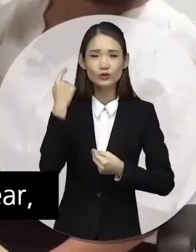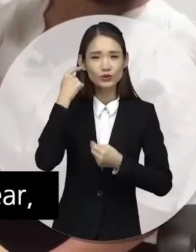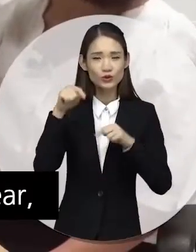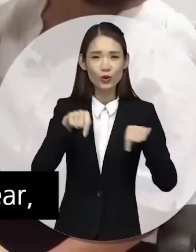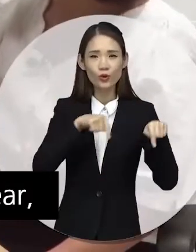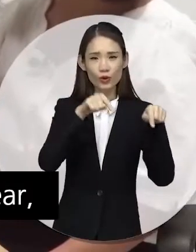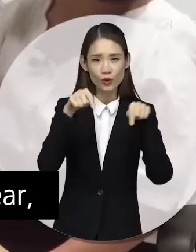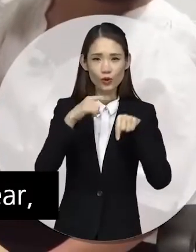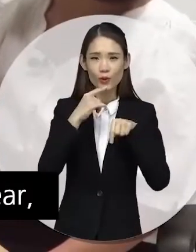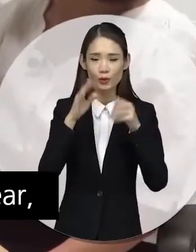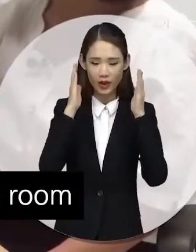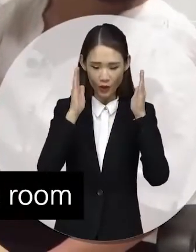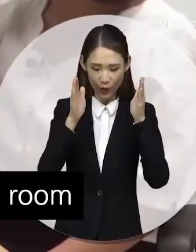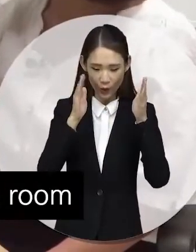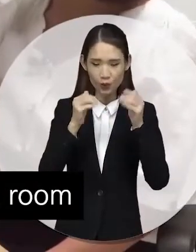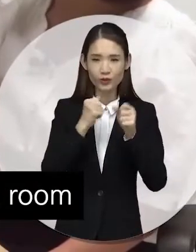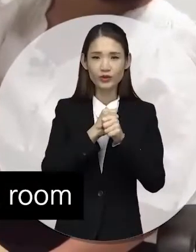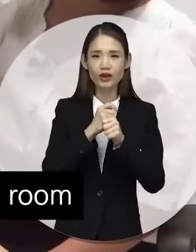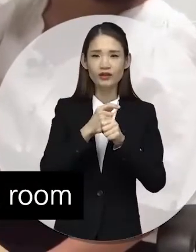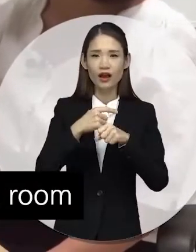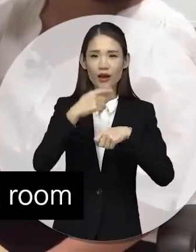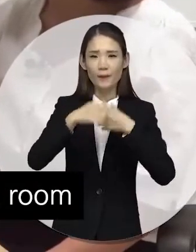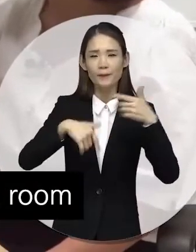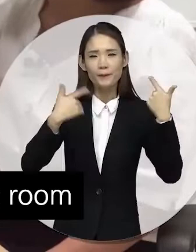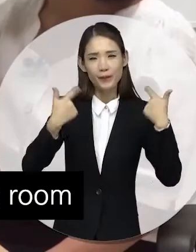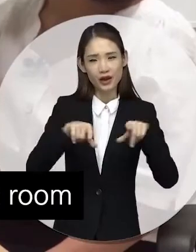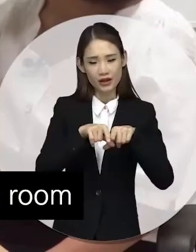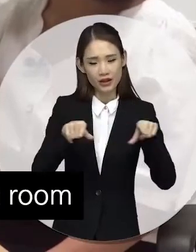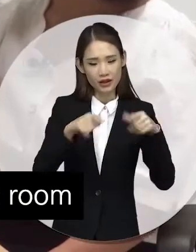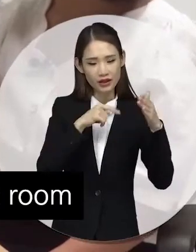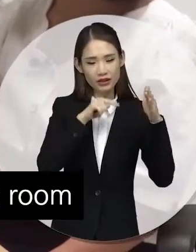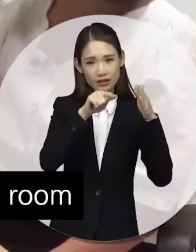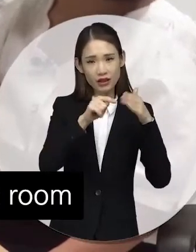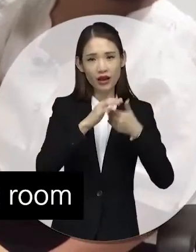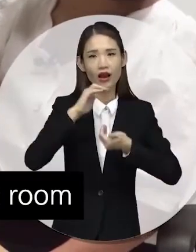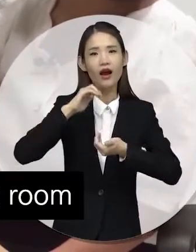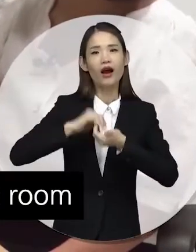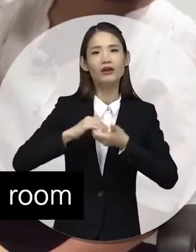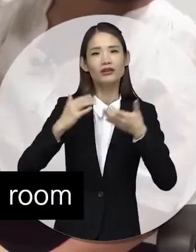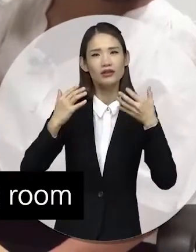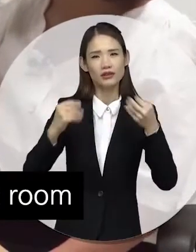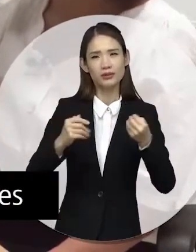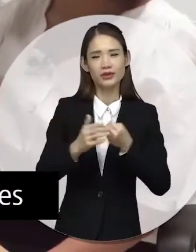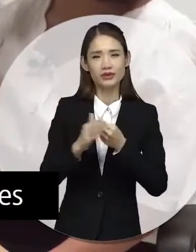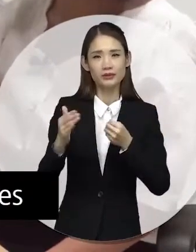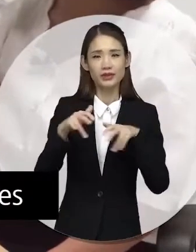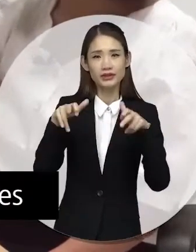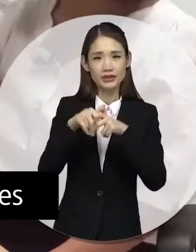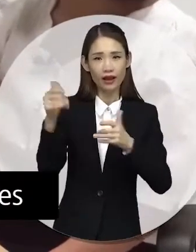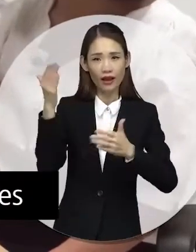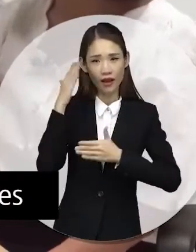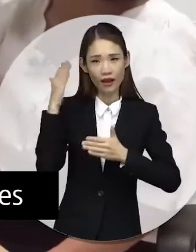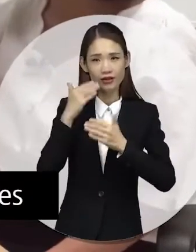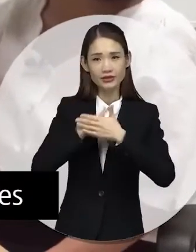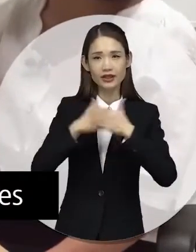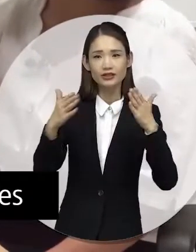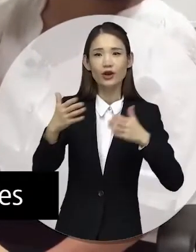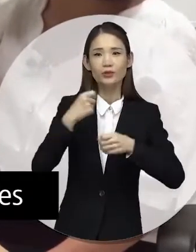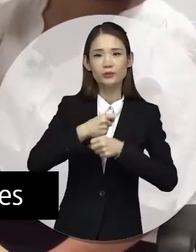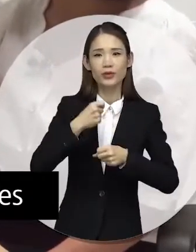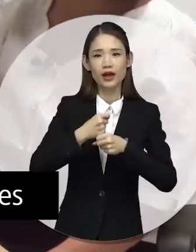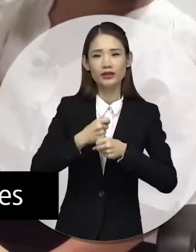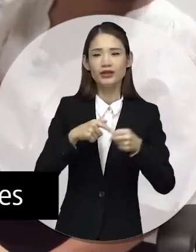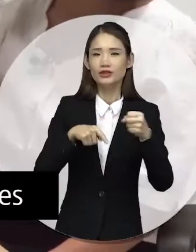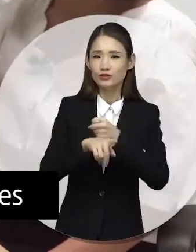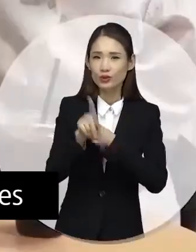소리로 이제 공부를 하다 보니까 네네. 일반 열람실에서 공부하는 데는 한계가 많아서 맞아요. 사실 장애학생 열람실을 만들게